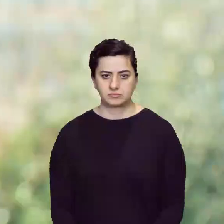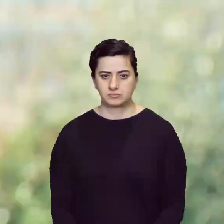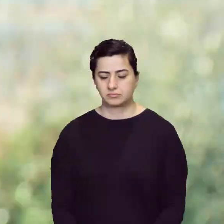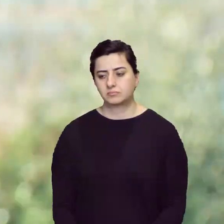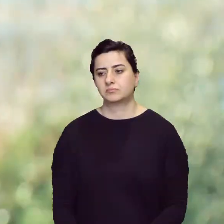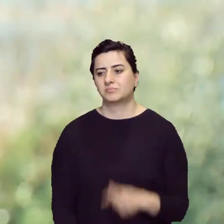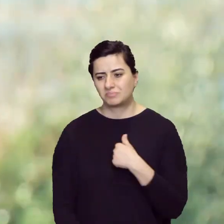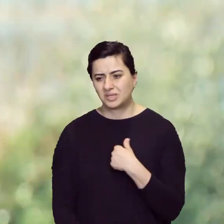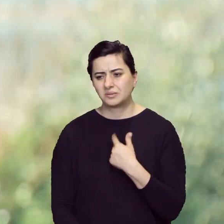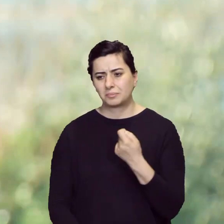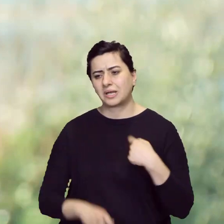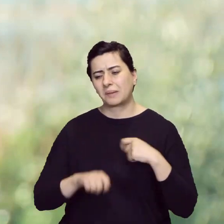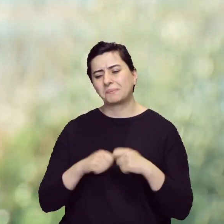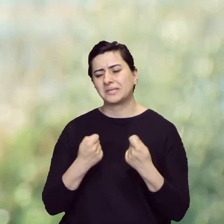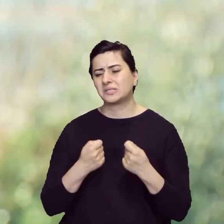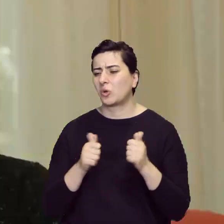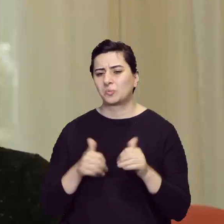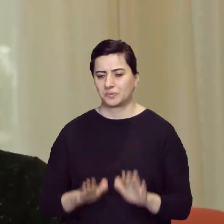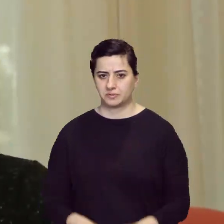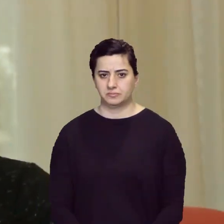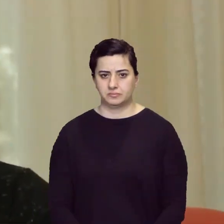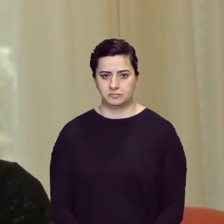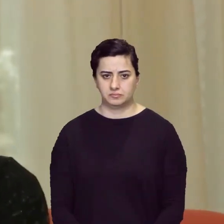Ben biraz kırıldım sadece.